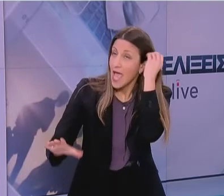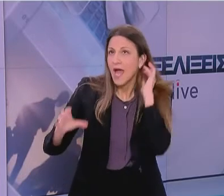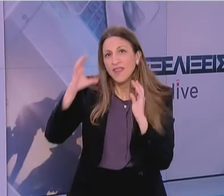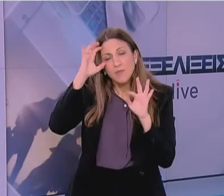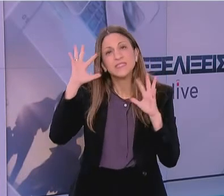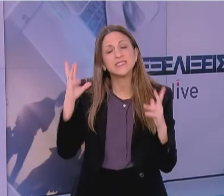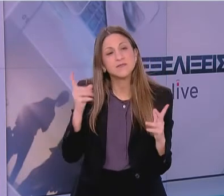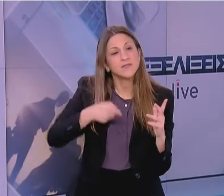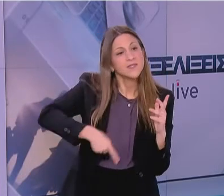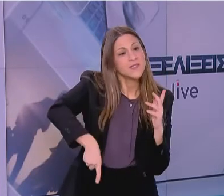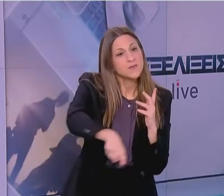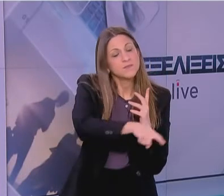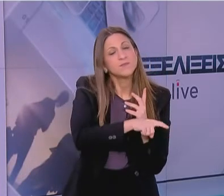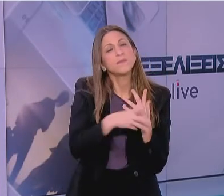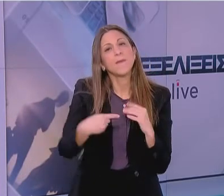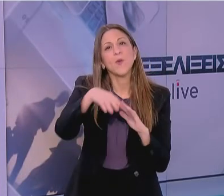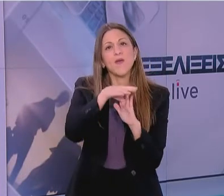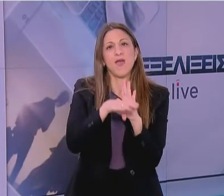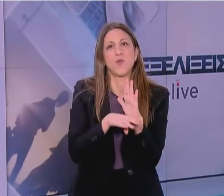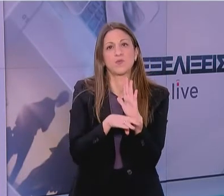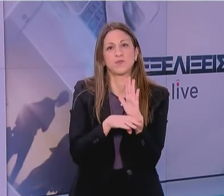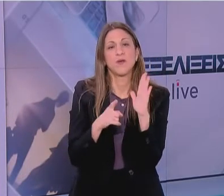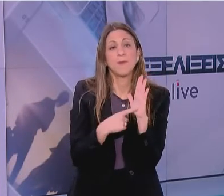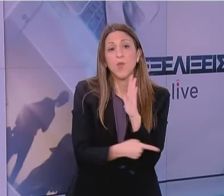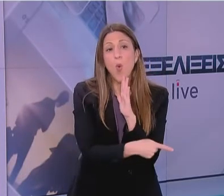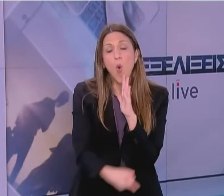ελεύθερες κοινωνίες ευδοκιμούν με κανόνες αστικής ευθύνης.